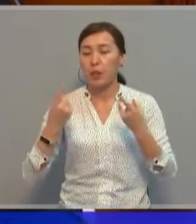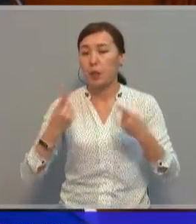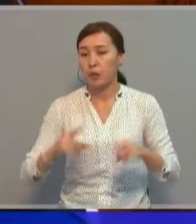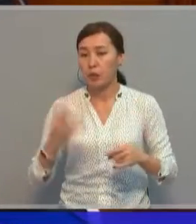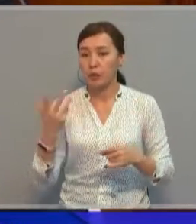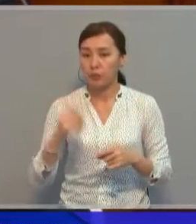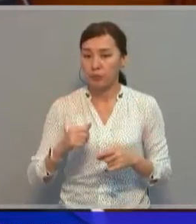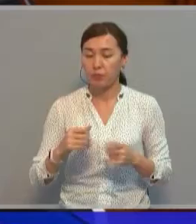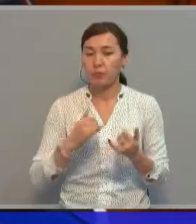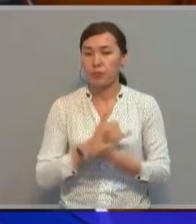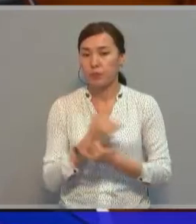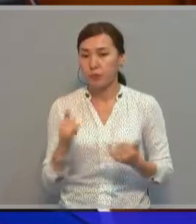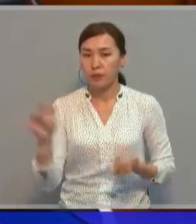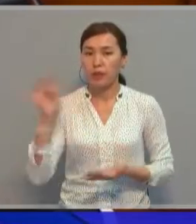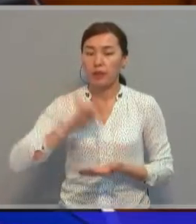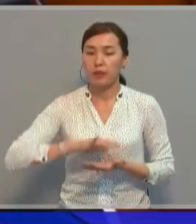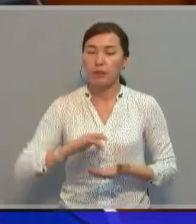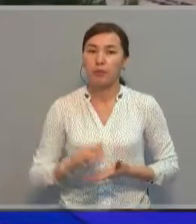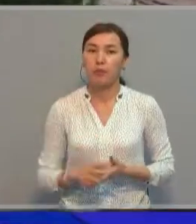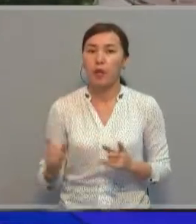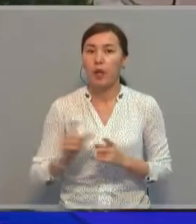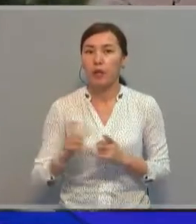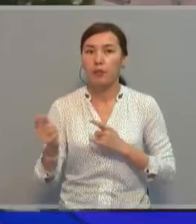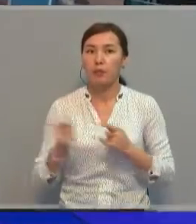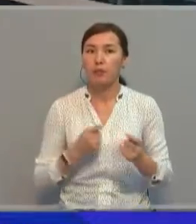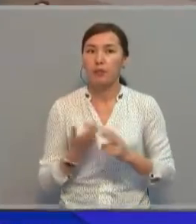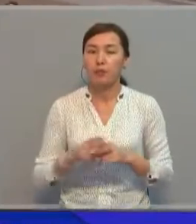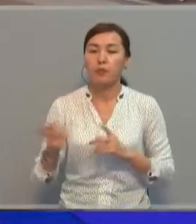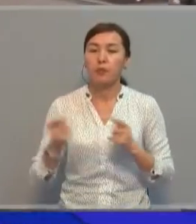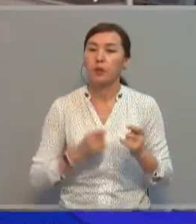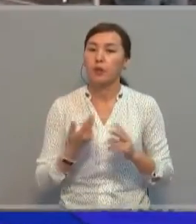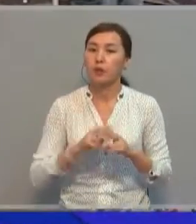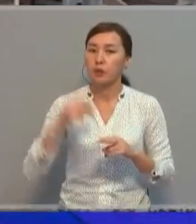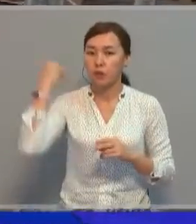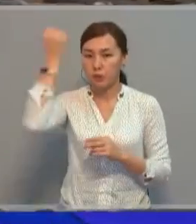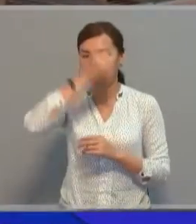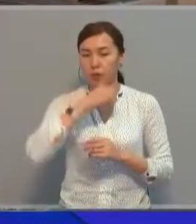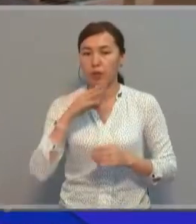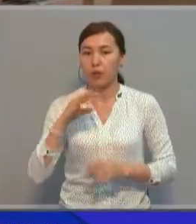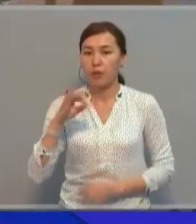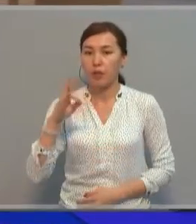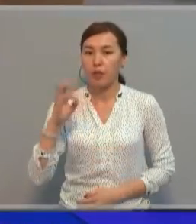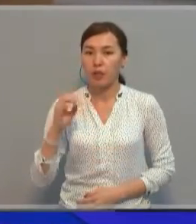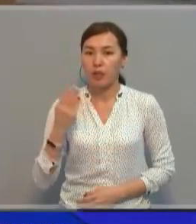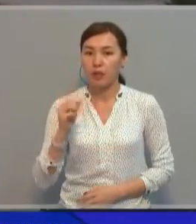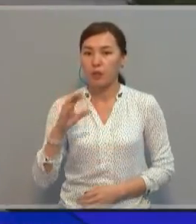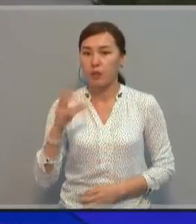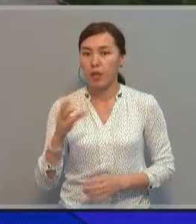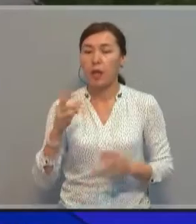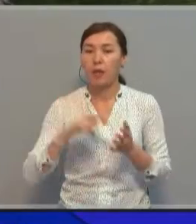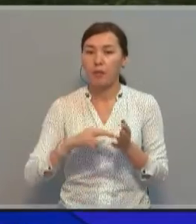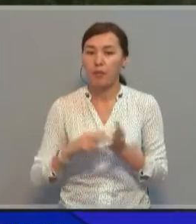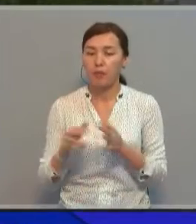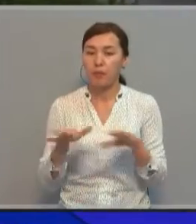другими цифрами, сервисами города. По словам руководителя управления, в этом году вдоль Тамерланского шоссе